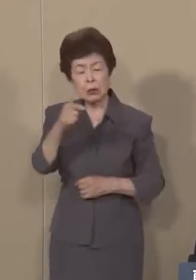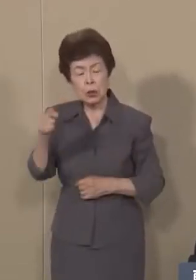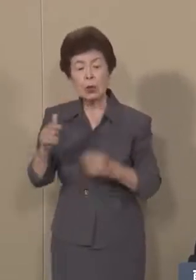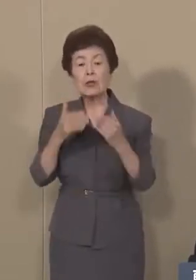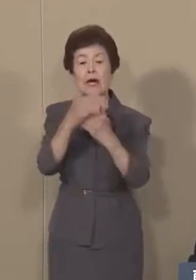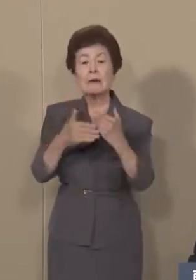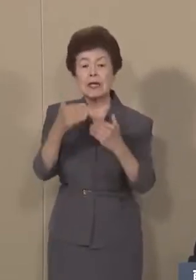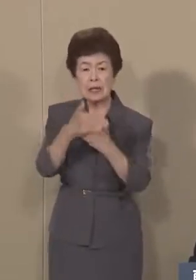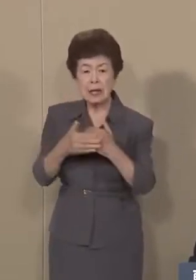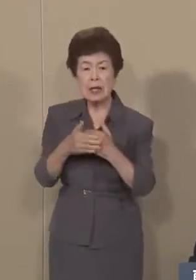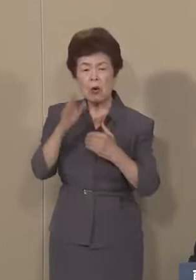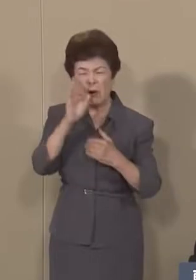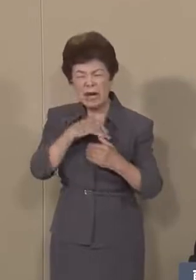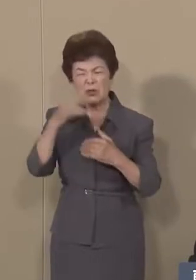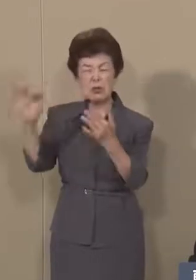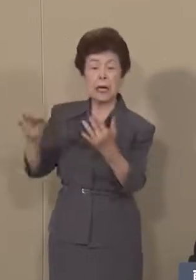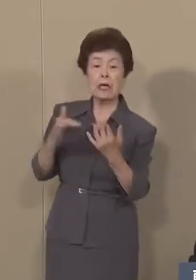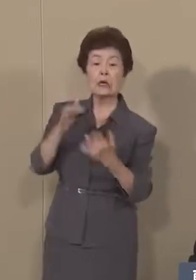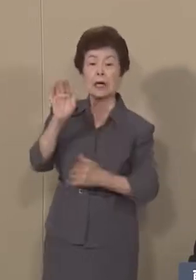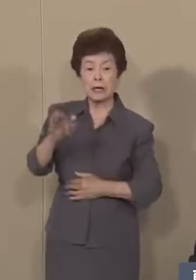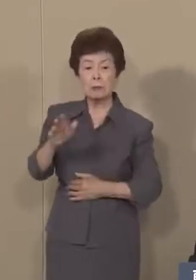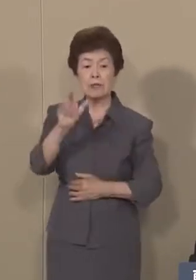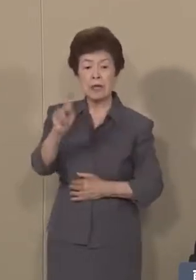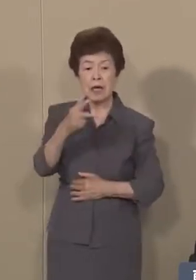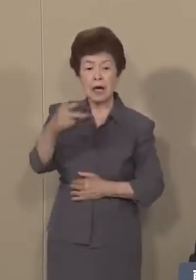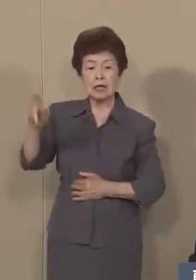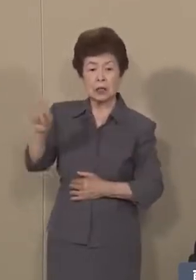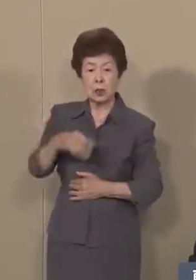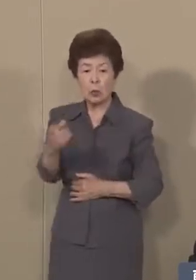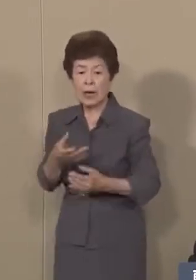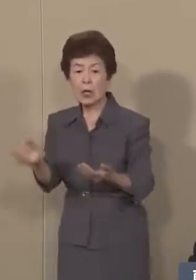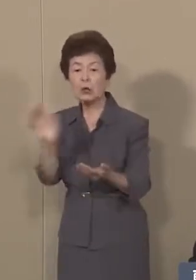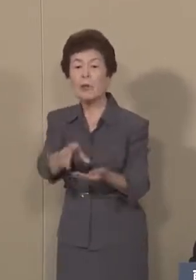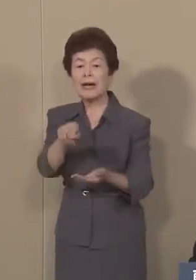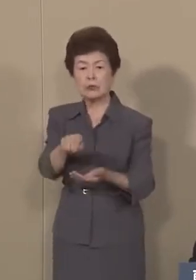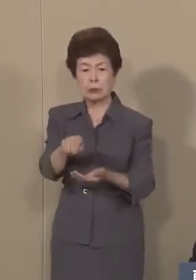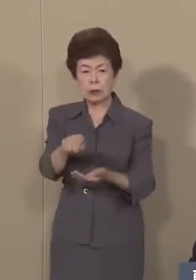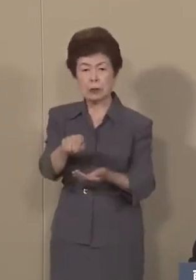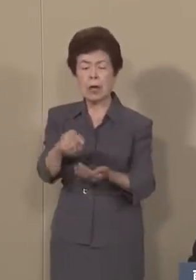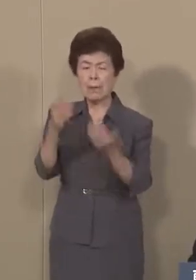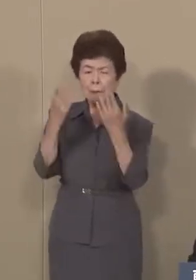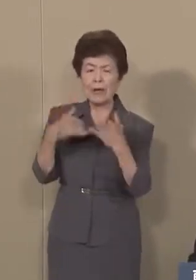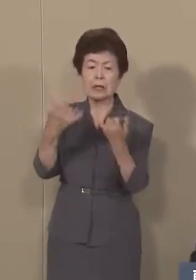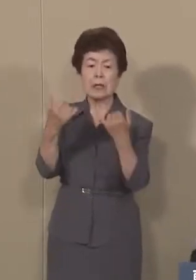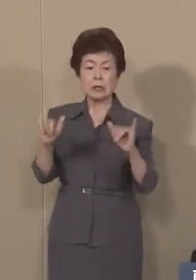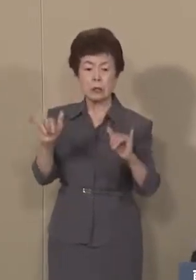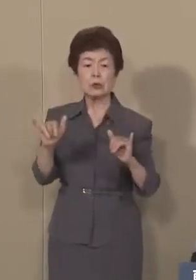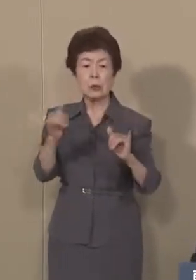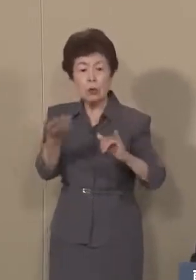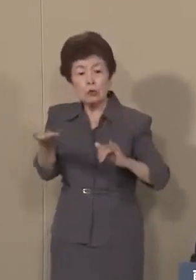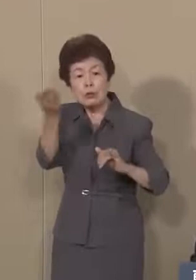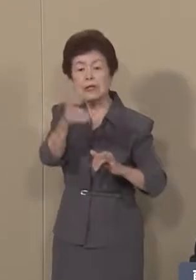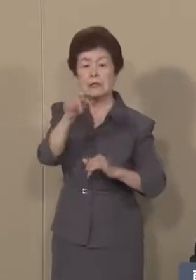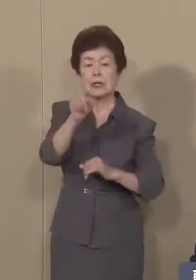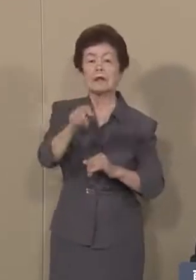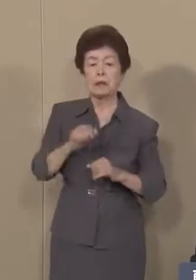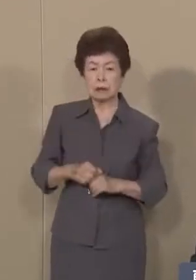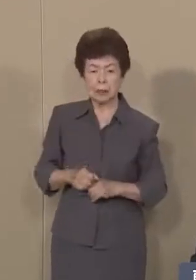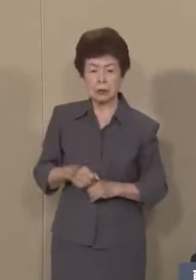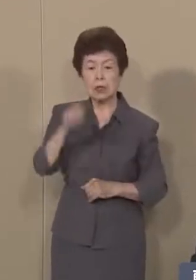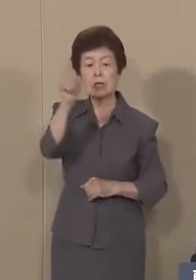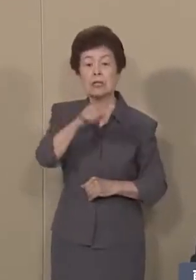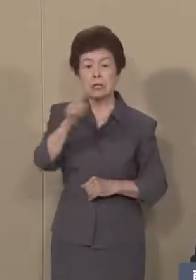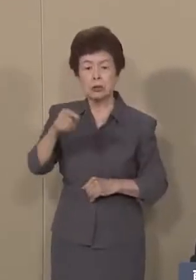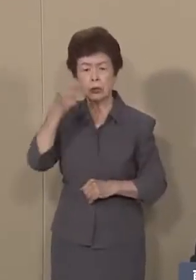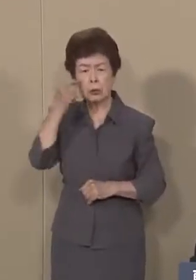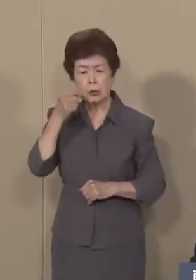もたらせます火事がは賭博であり負けた人の理性の上に成り立つ商売です1の飛行